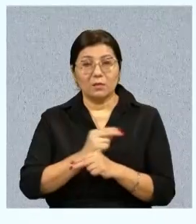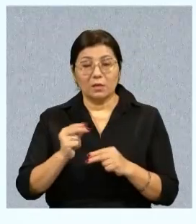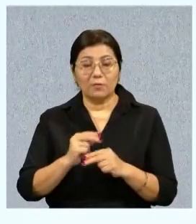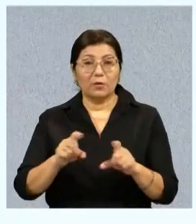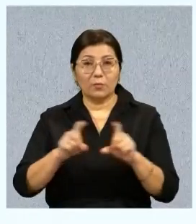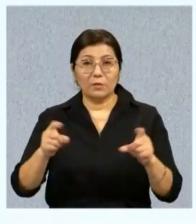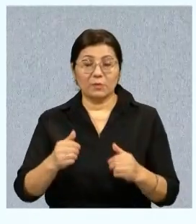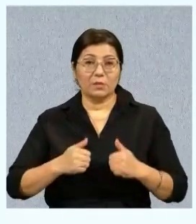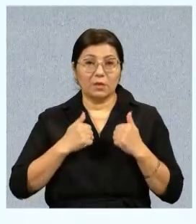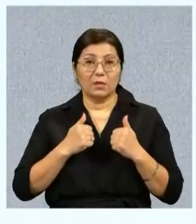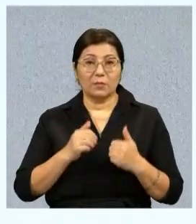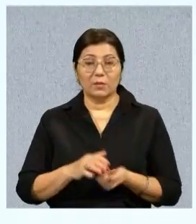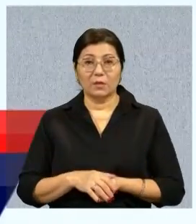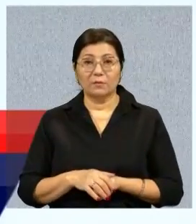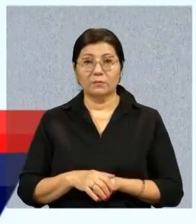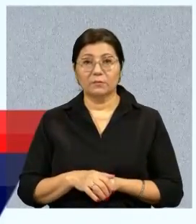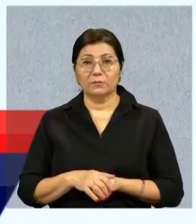занимались. Стараемся